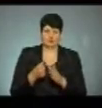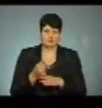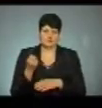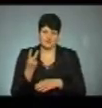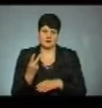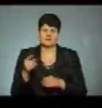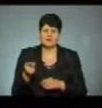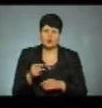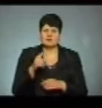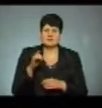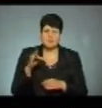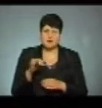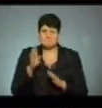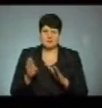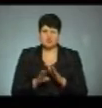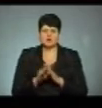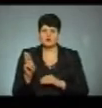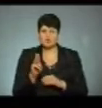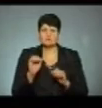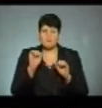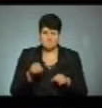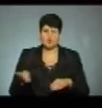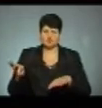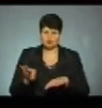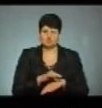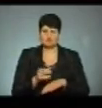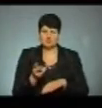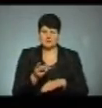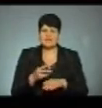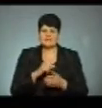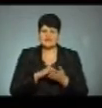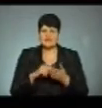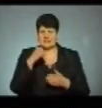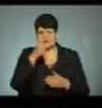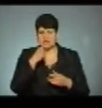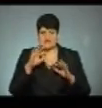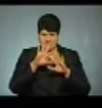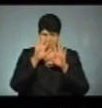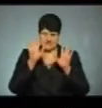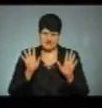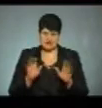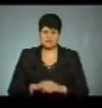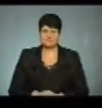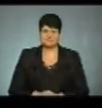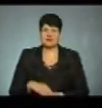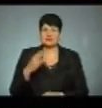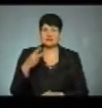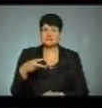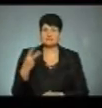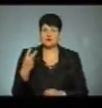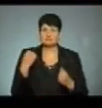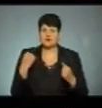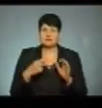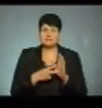Тернополі, Збаражі, Підволочиську та Шумську пари можуть одружуватися та відзначати річниці весілля. 32 спортсменів і